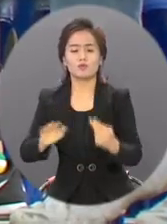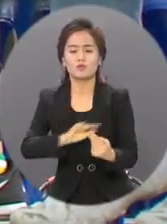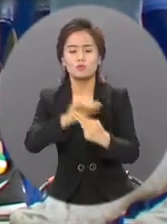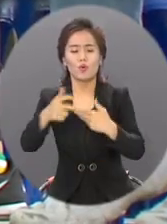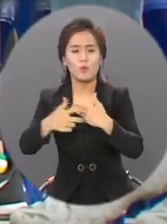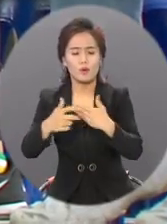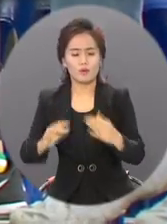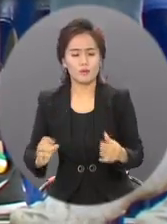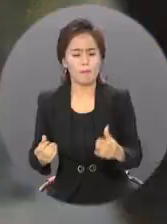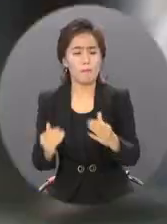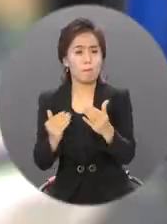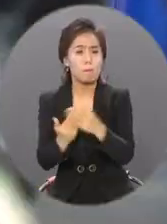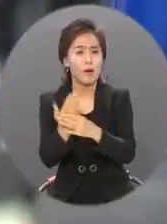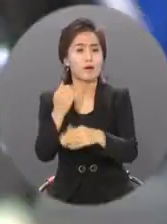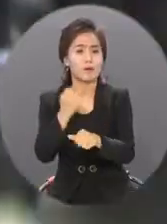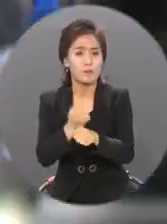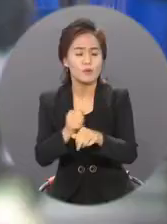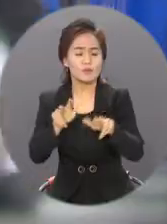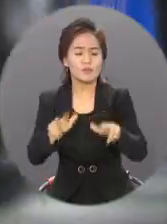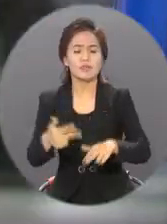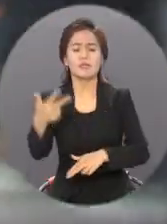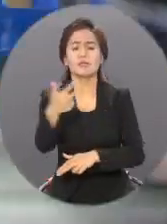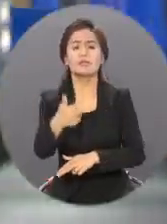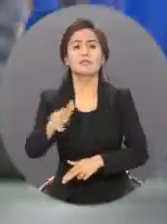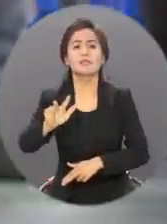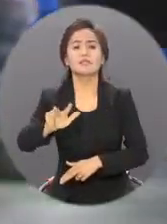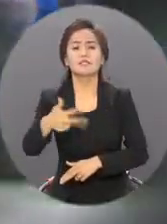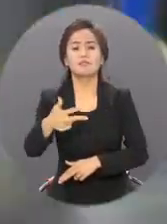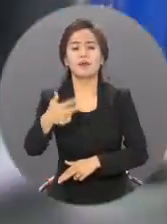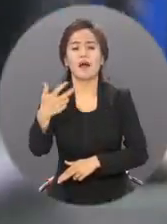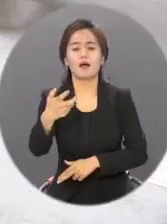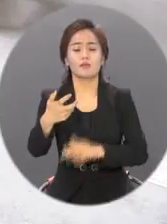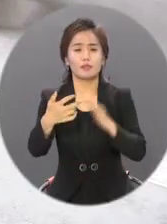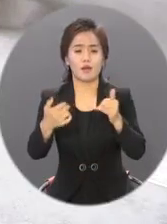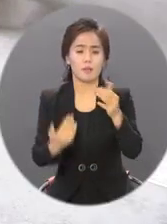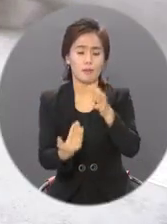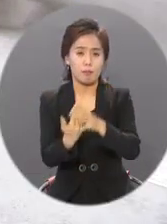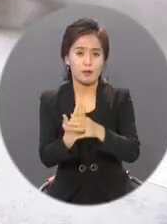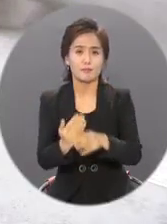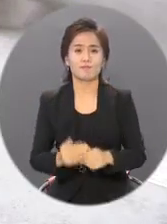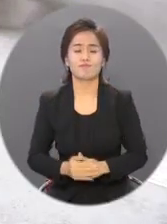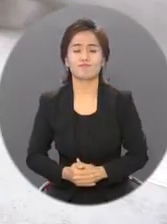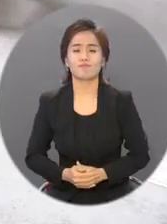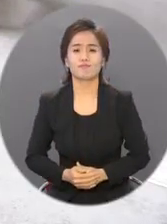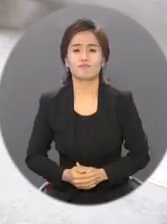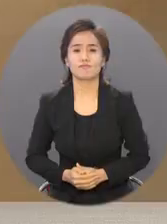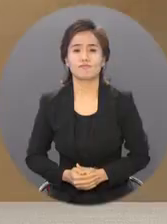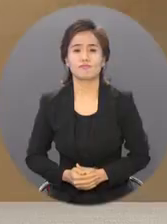감염이 발생하면서 현재까지 700 90명이 확진 판정을 받았습니다